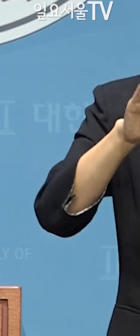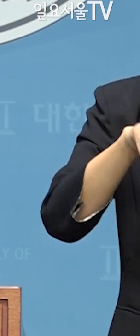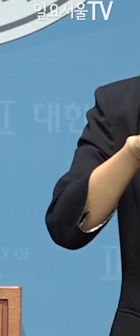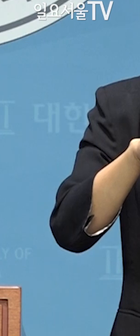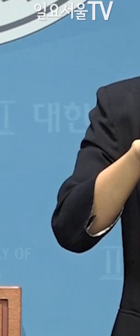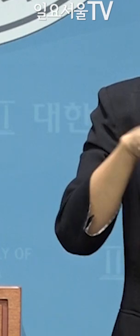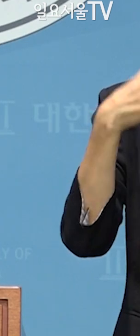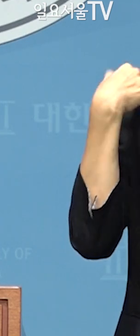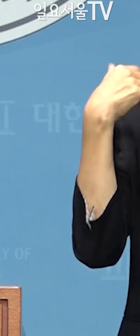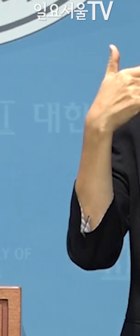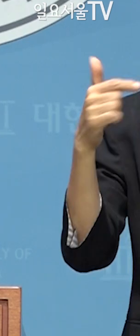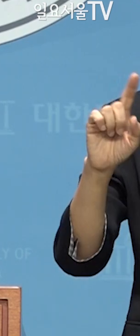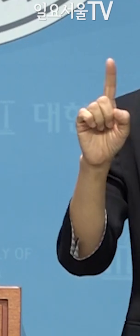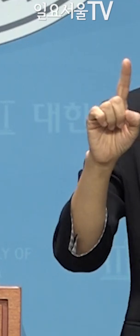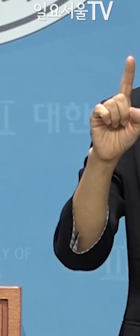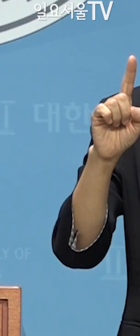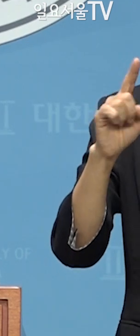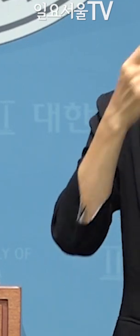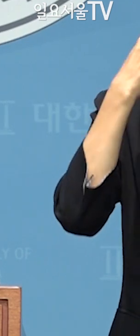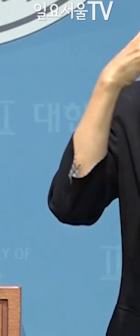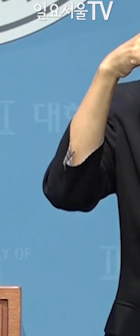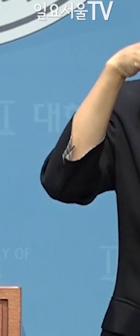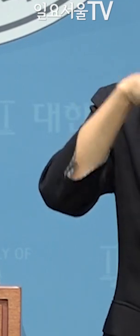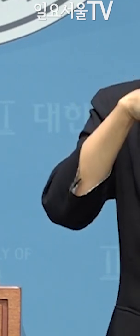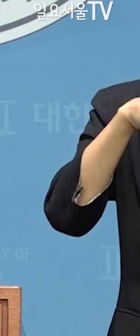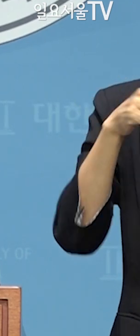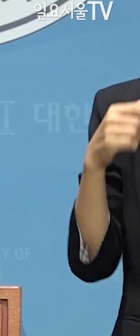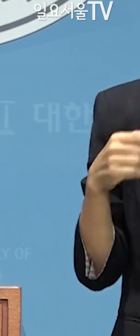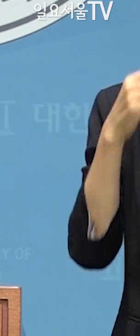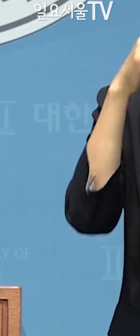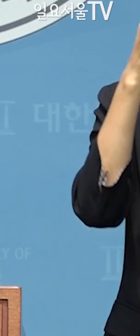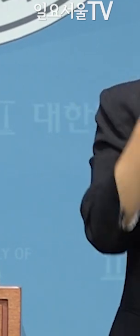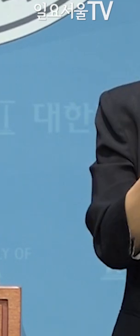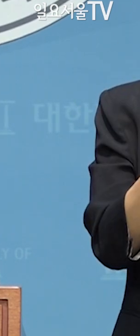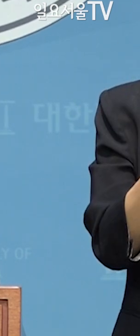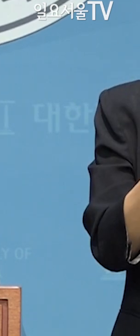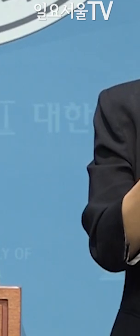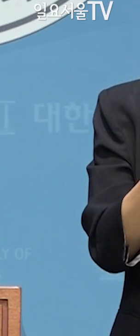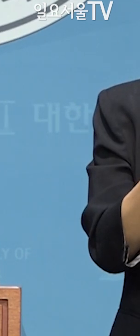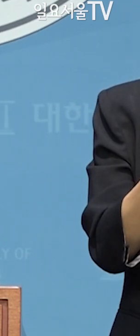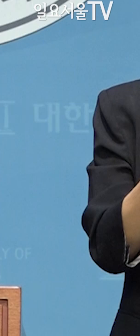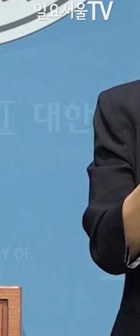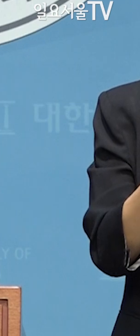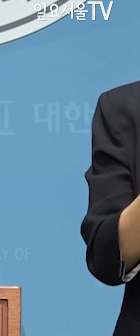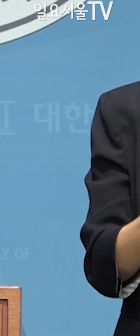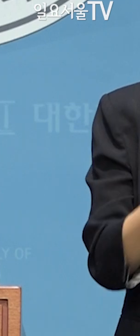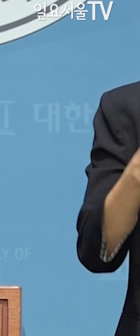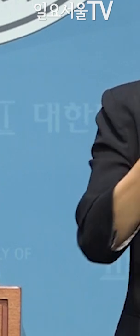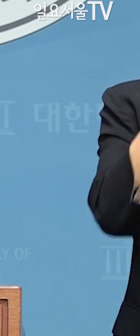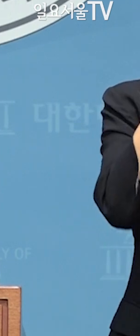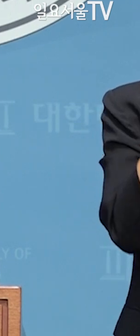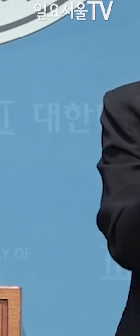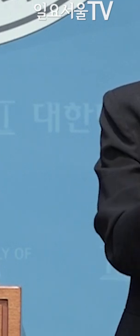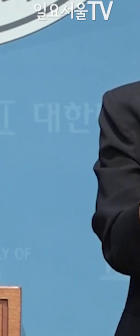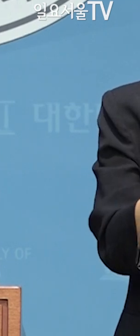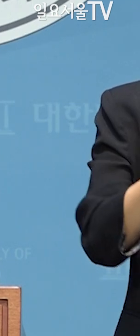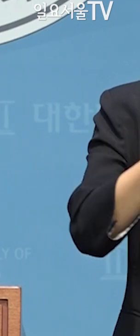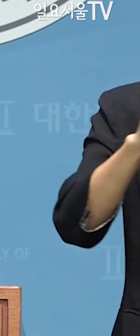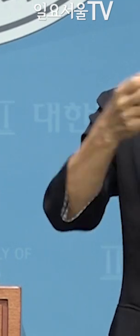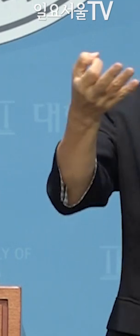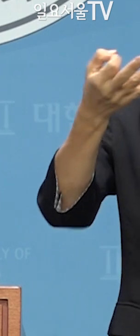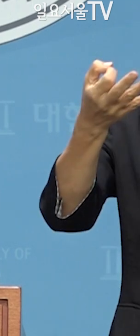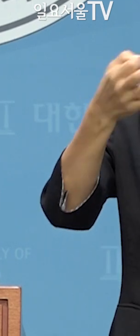부담을 안길 노란봉투법 일명 불법화 조장법 의 결정판 전 국민